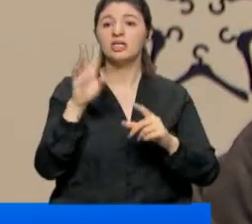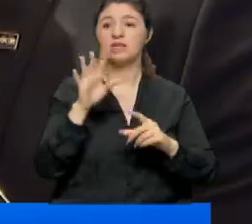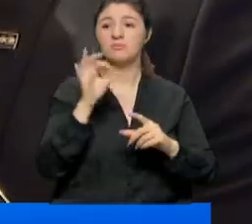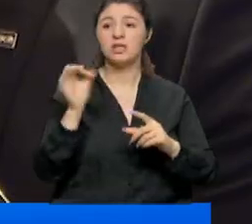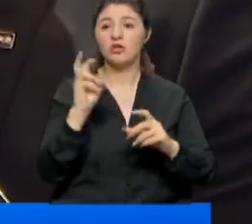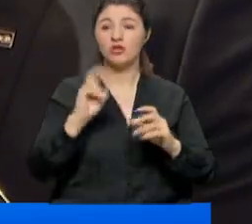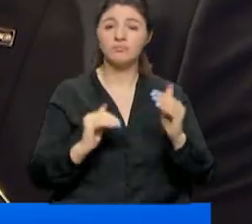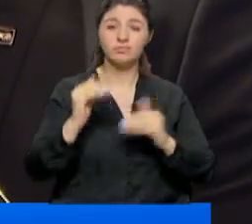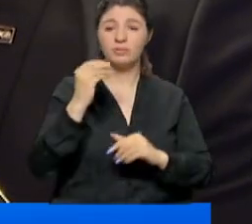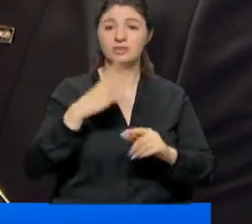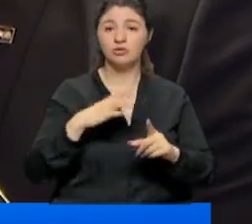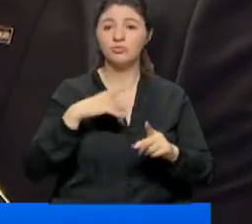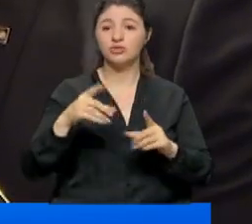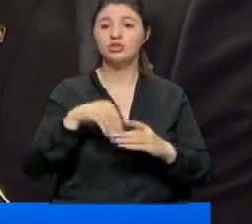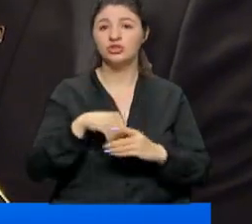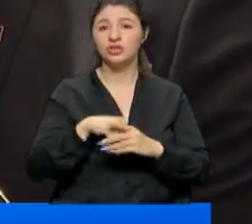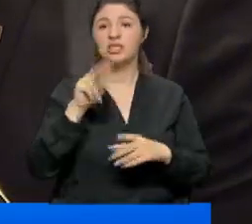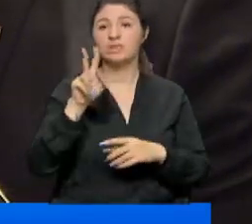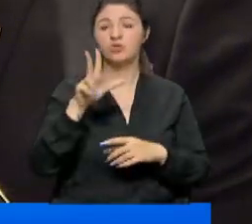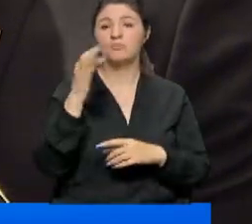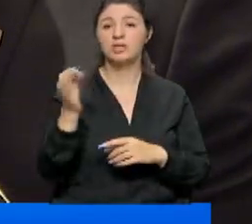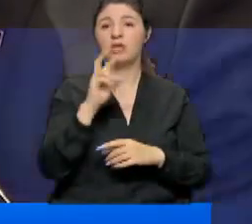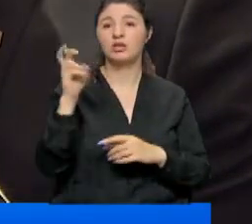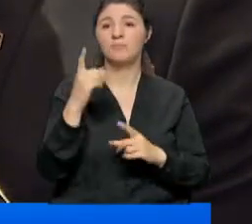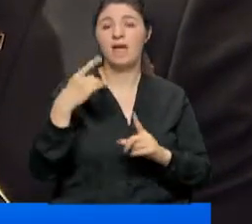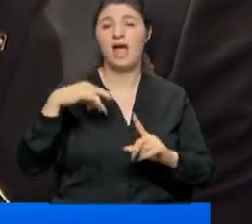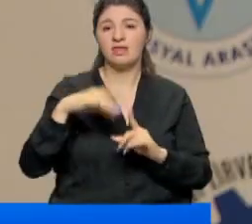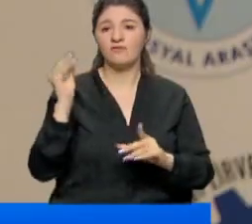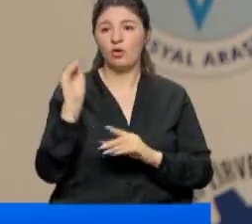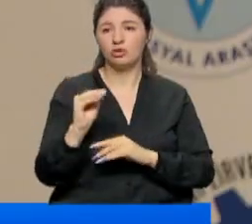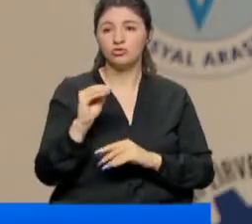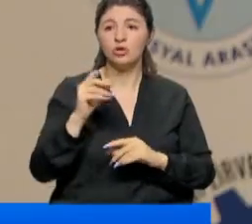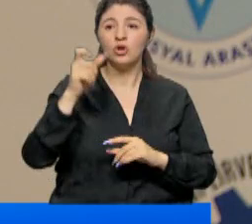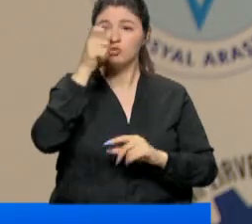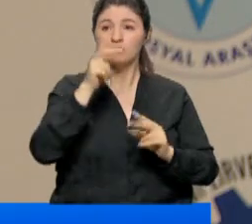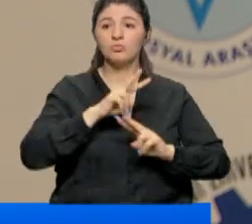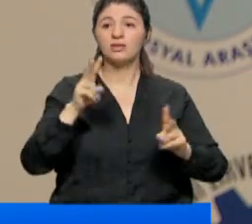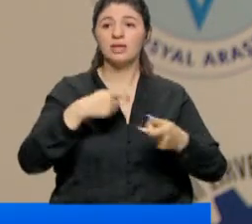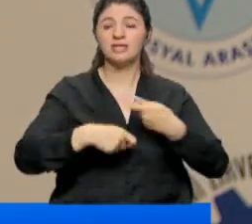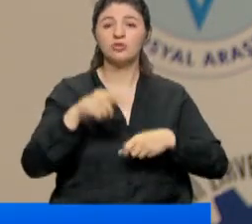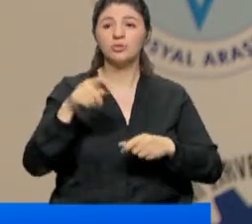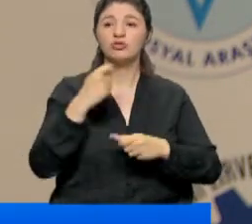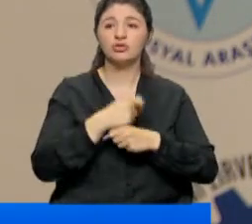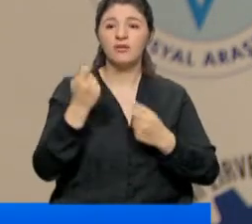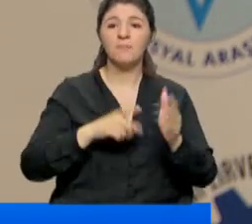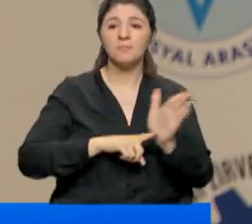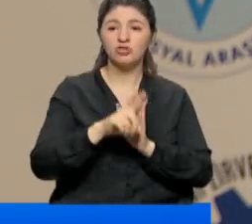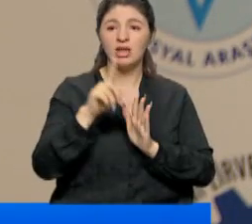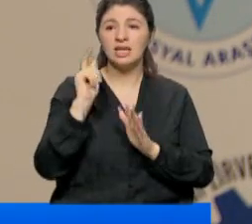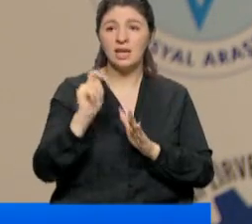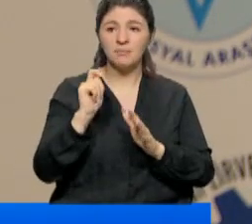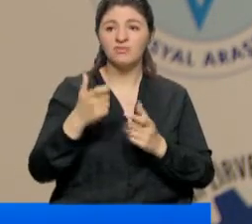dolara çıkarmak istiyoruz bu yıl içinde 23 milyar dolarlık bir hedef koyduk görevleri başarıyla yerine